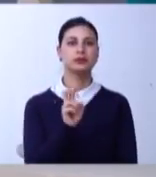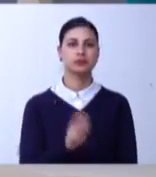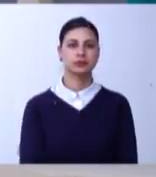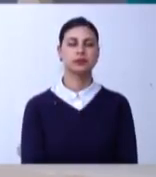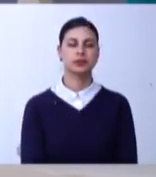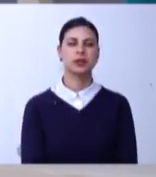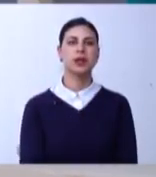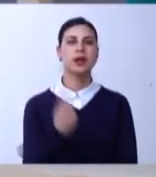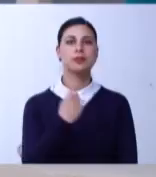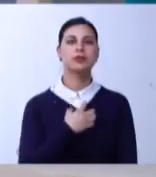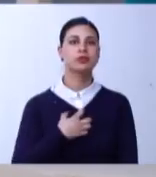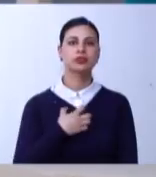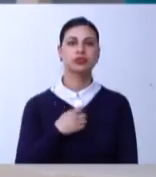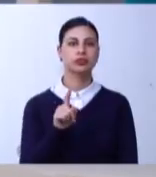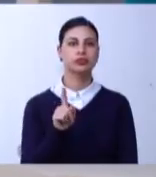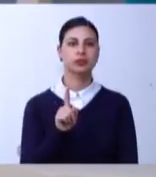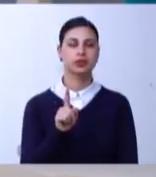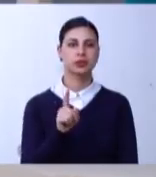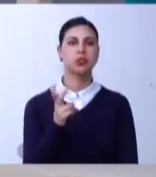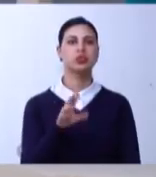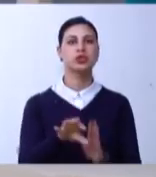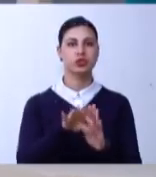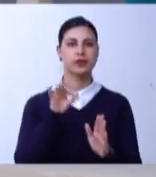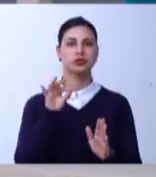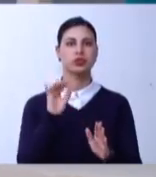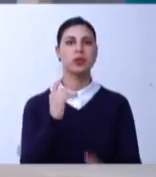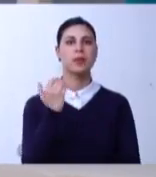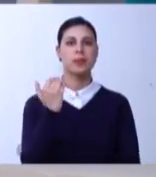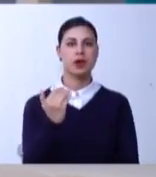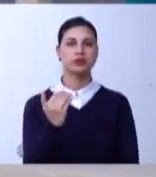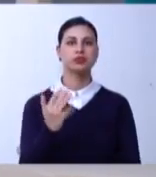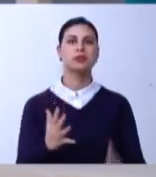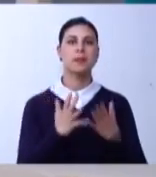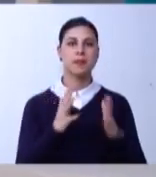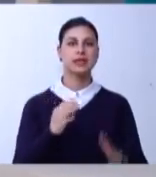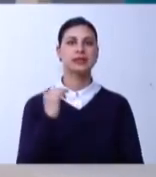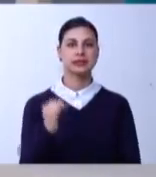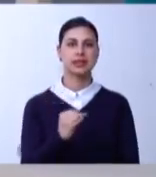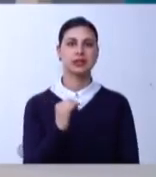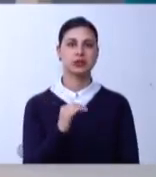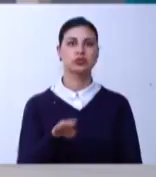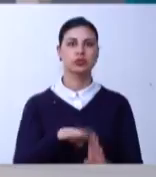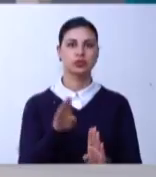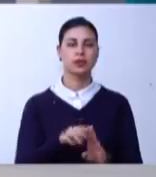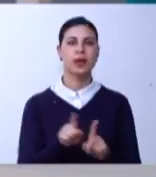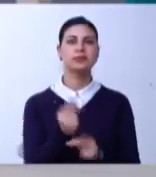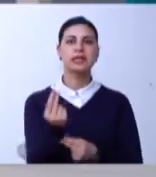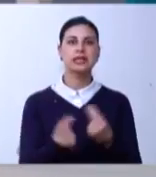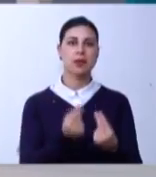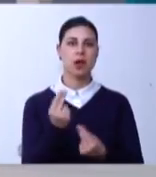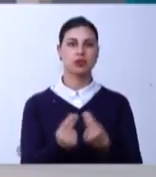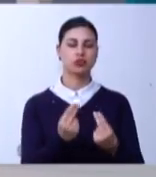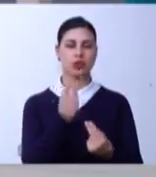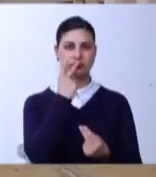რიგში მნიშვნელოვანია ძალიან რომ შევარჩიოთ ბავშვისთვის მეტად საინტერესო სასურველი სათამაშო,